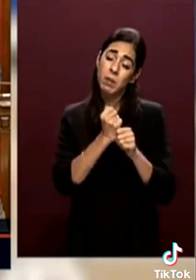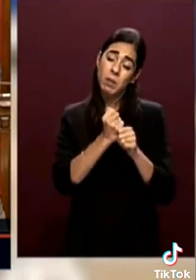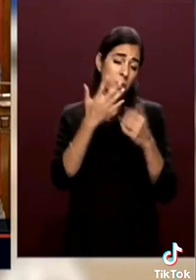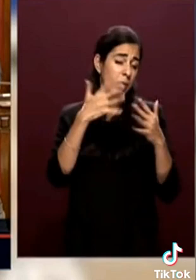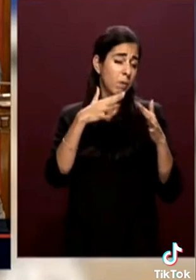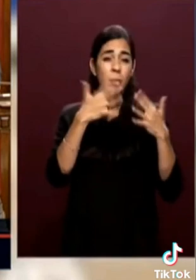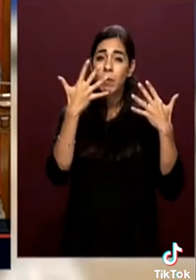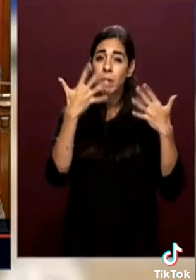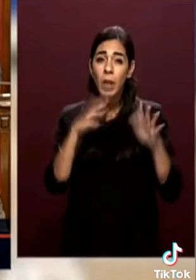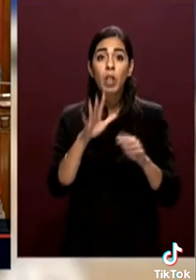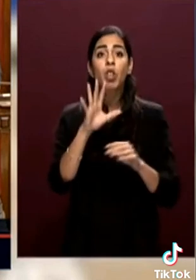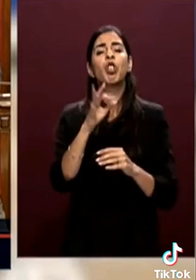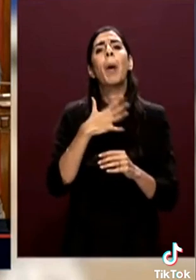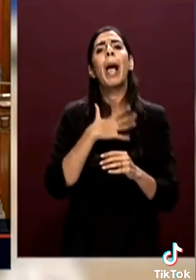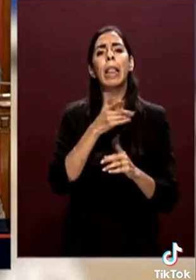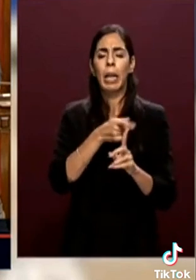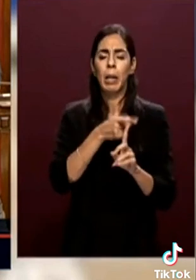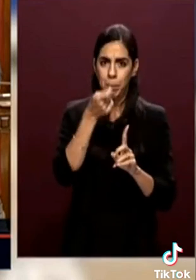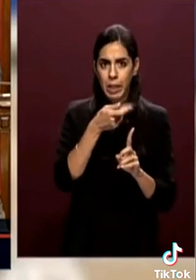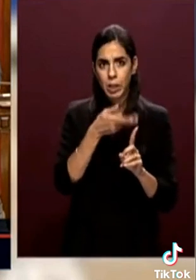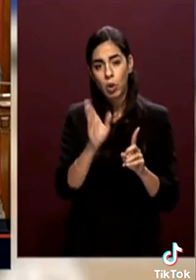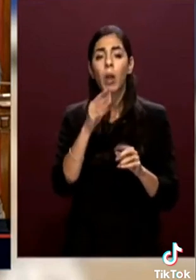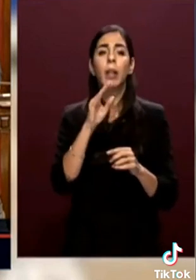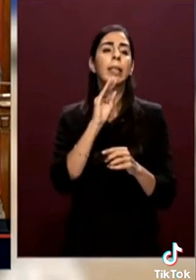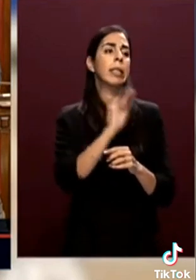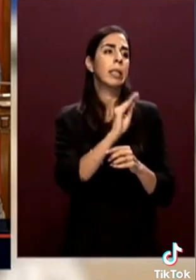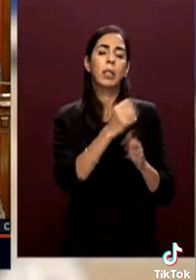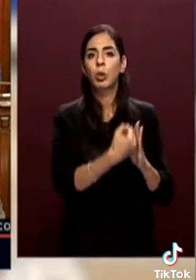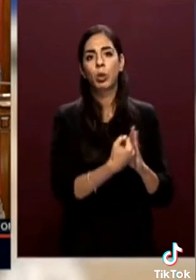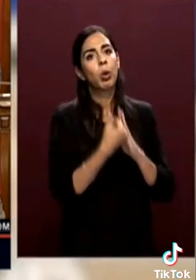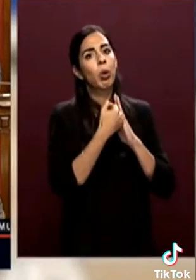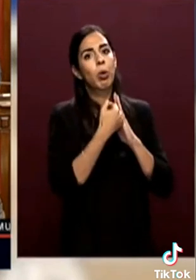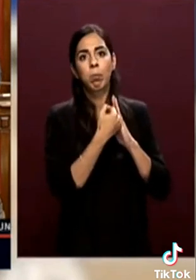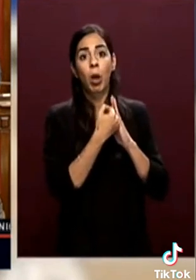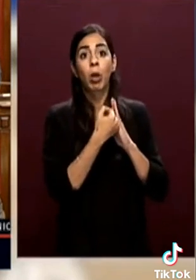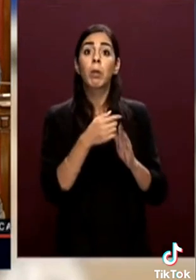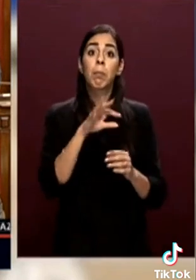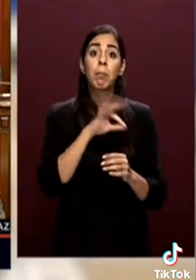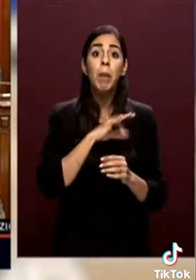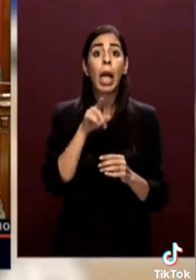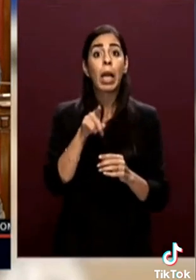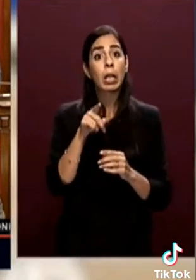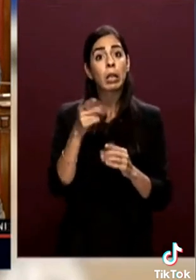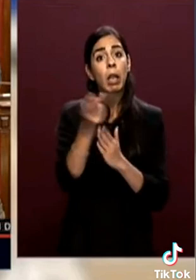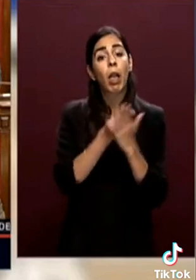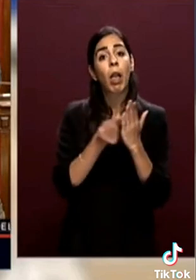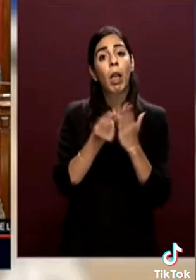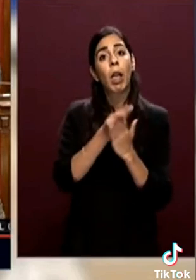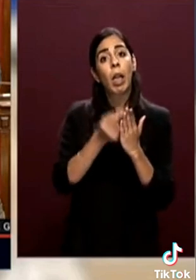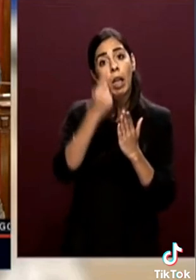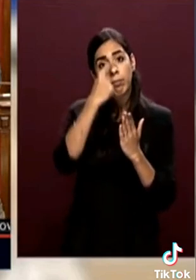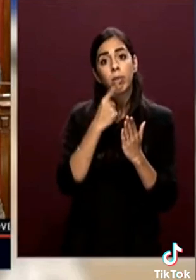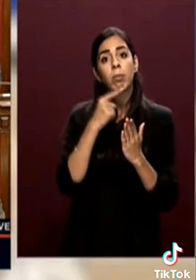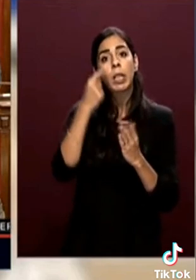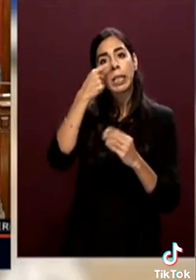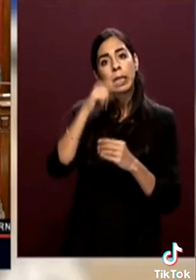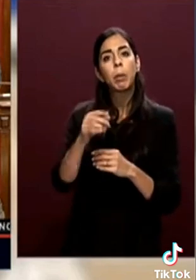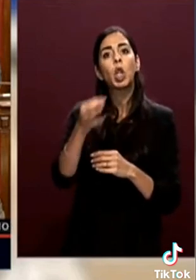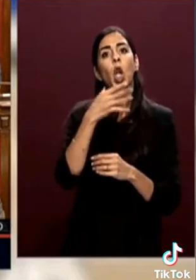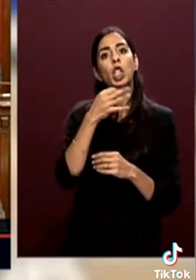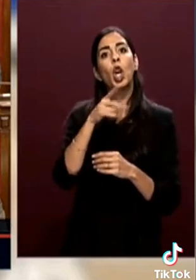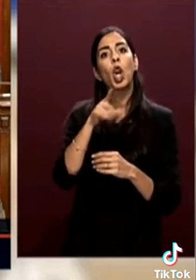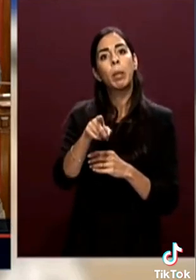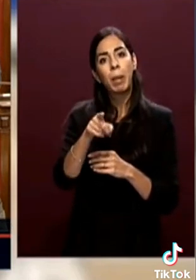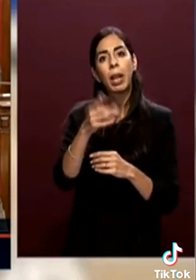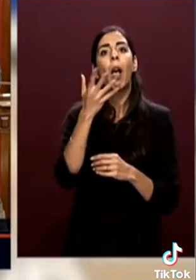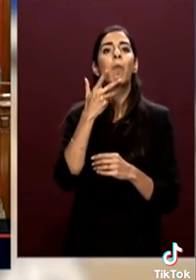sostegno. Merita di essere rappresentato come un tossicodipendente che, sono parole sue, vuole il metadone